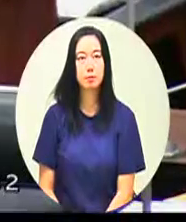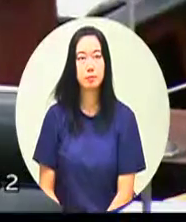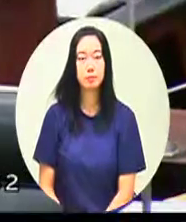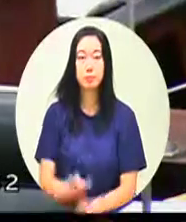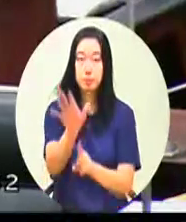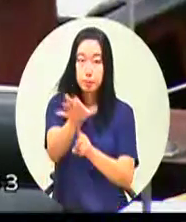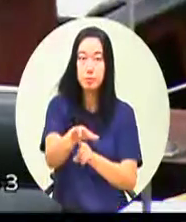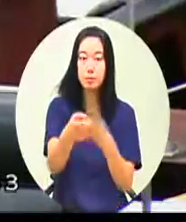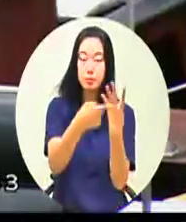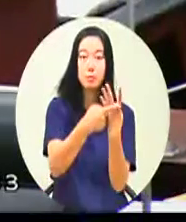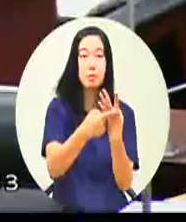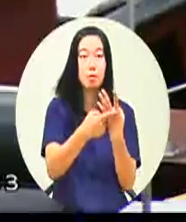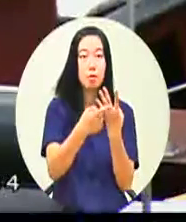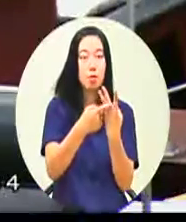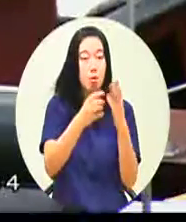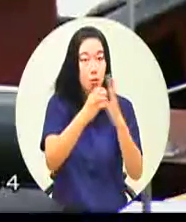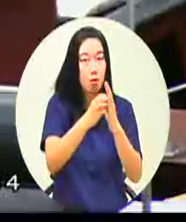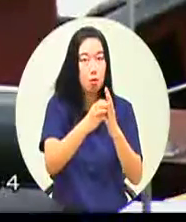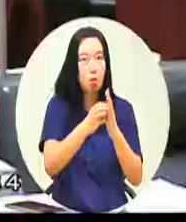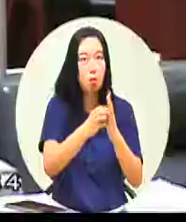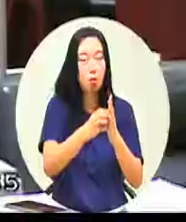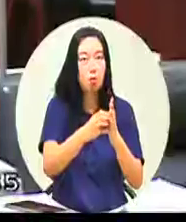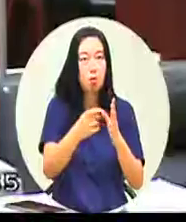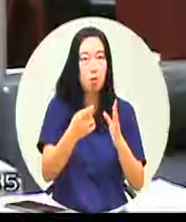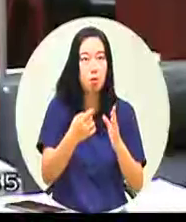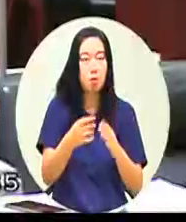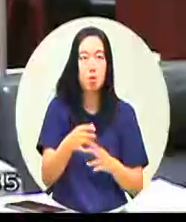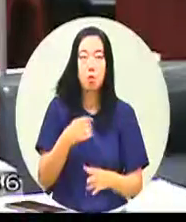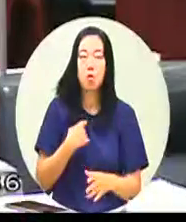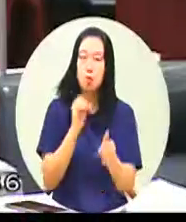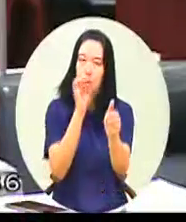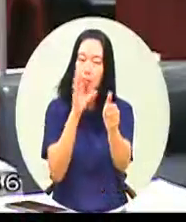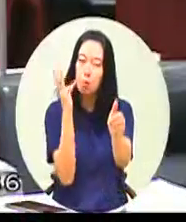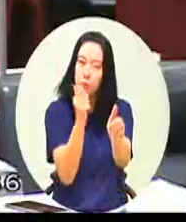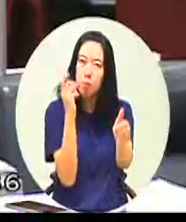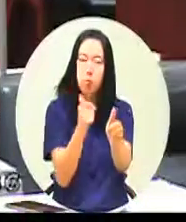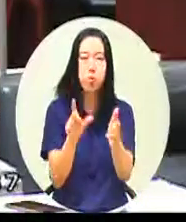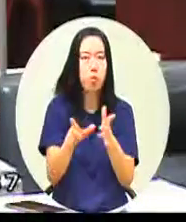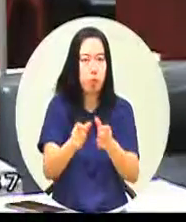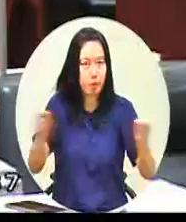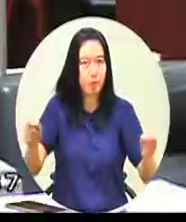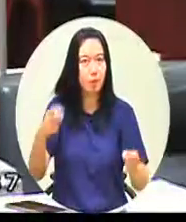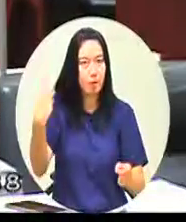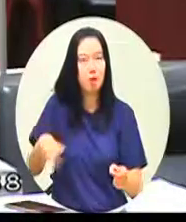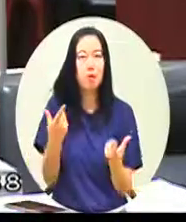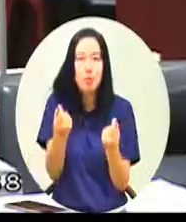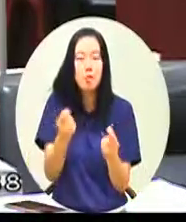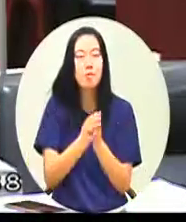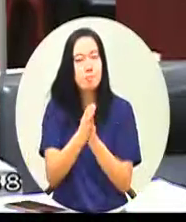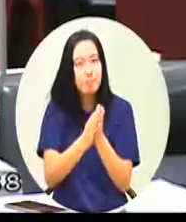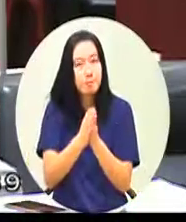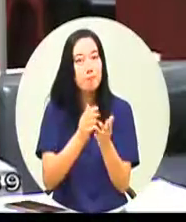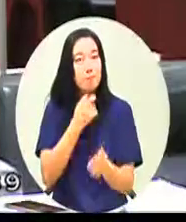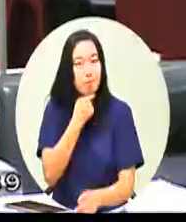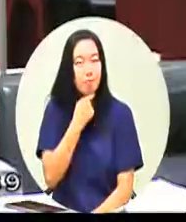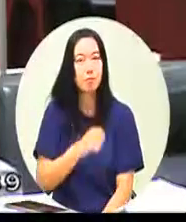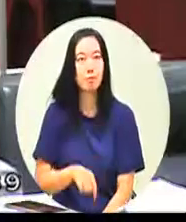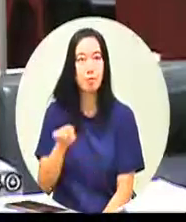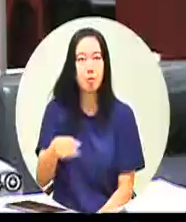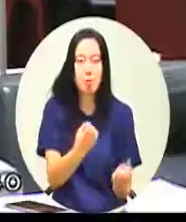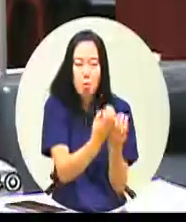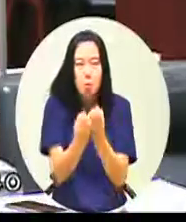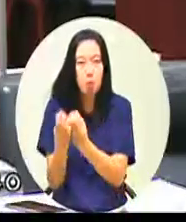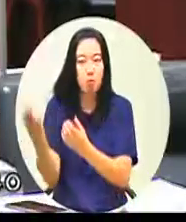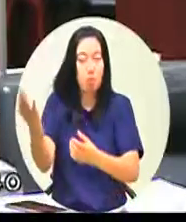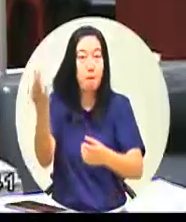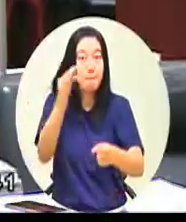局啦，迄、那个局长，我知影我含你讲足久啊啦，但是我是嘛要拜托一下，迄、那个灾害的补助